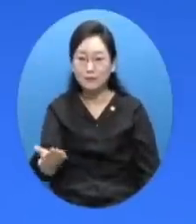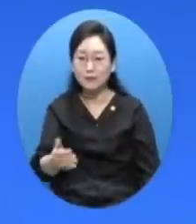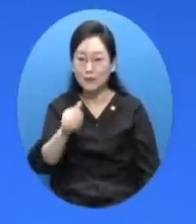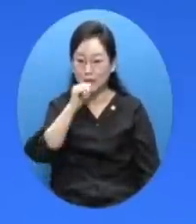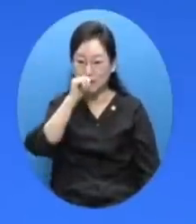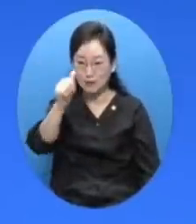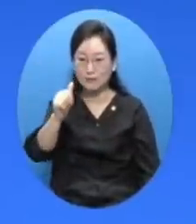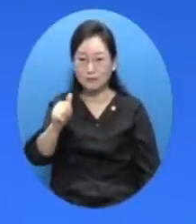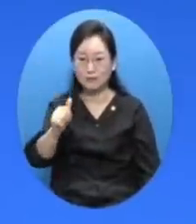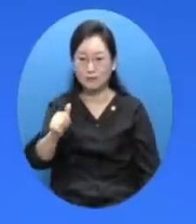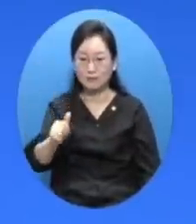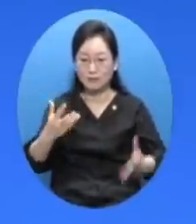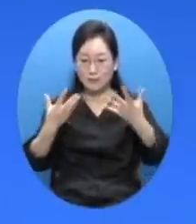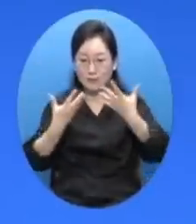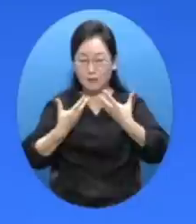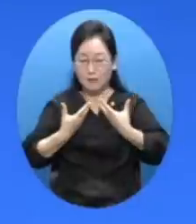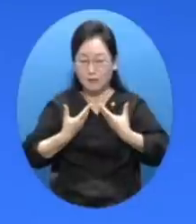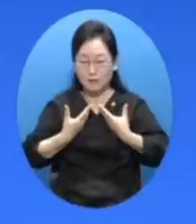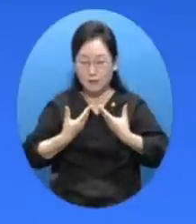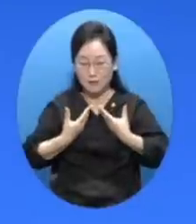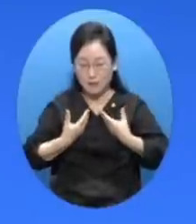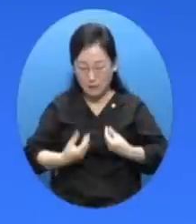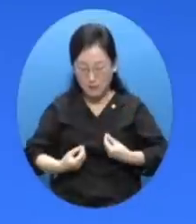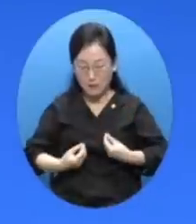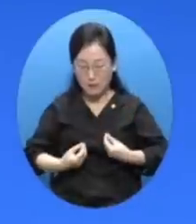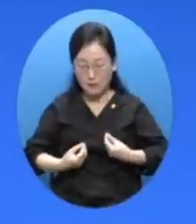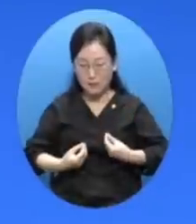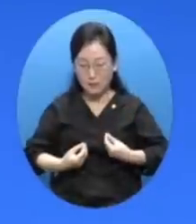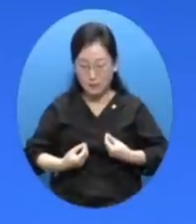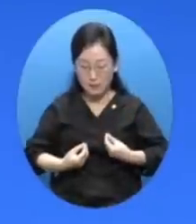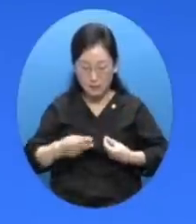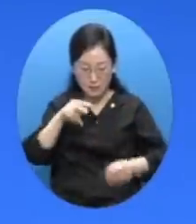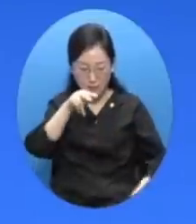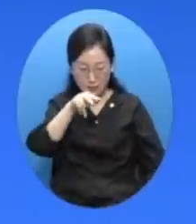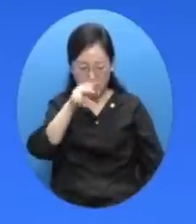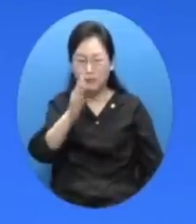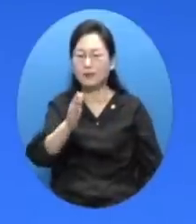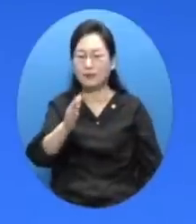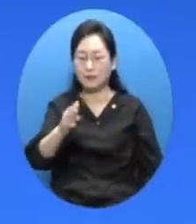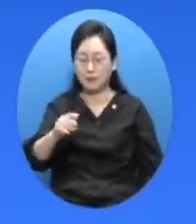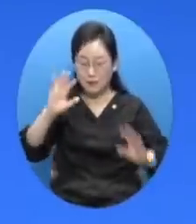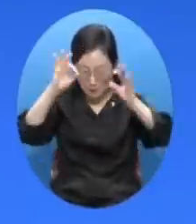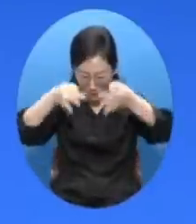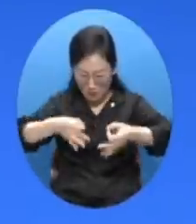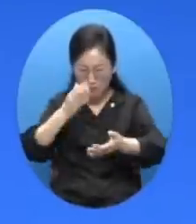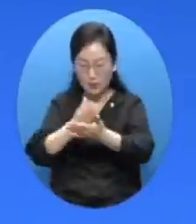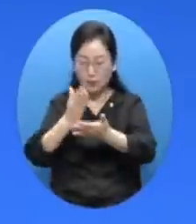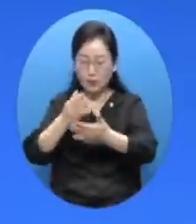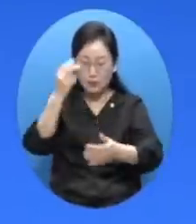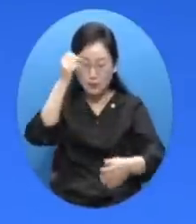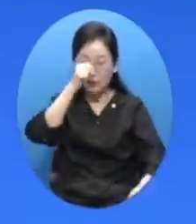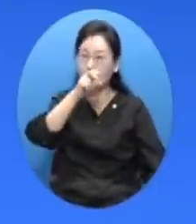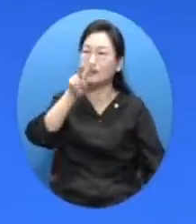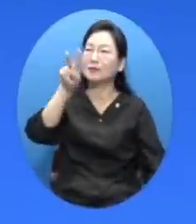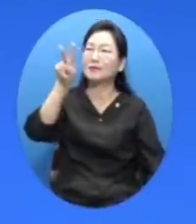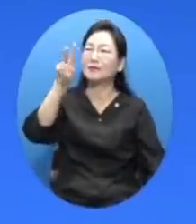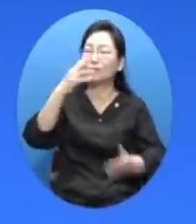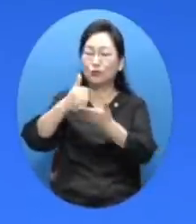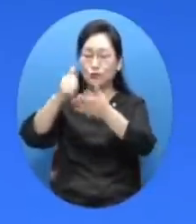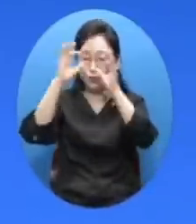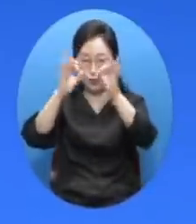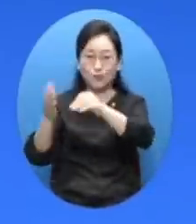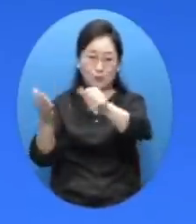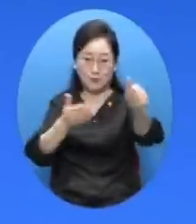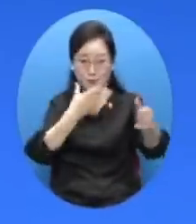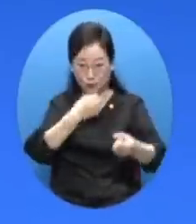절대 절망의 환경을 바라보지 말고 자신을 바라보지 말고 고개를 들어 주님을 바라보는 여러분 모두 되기를